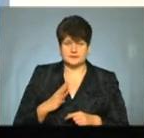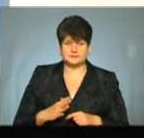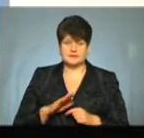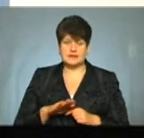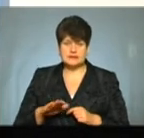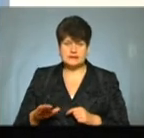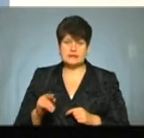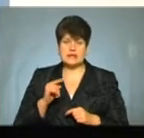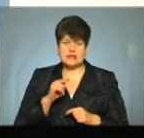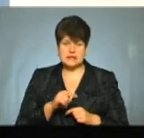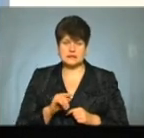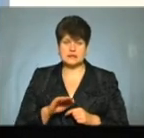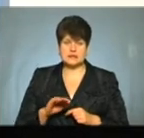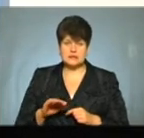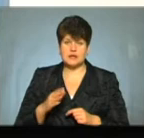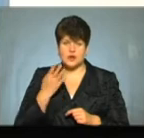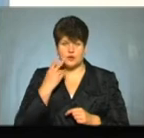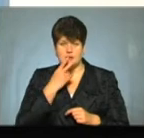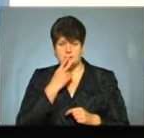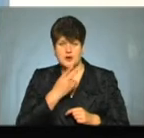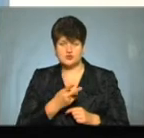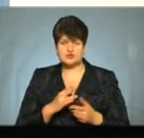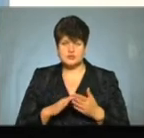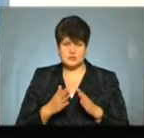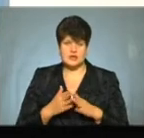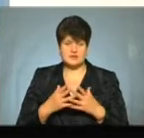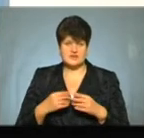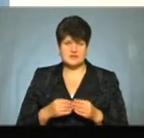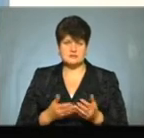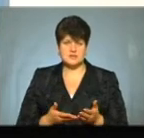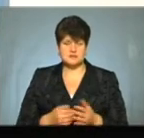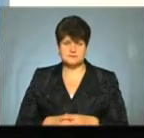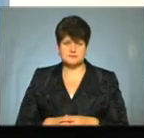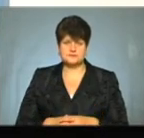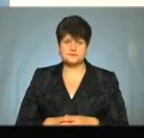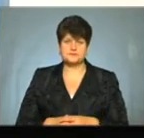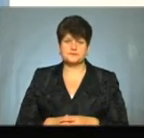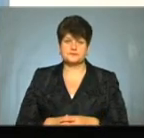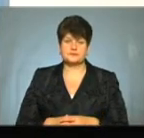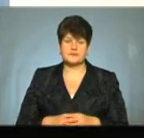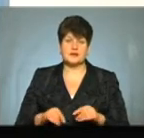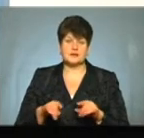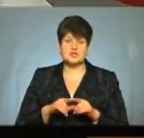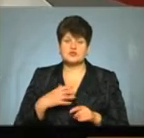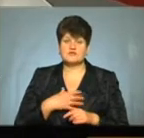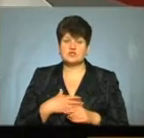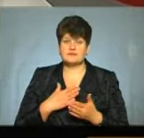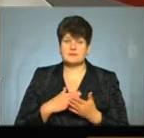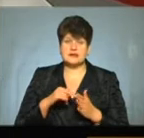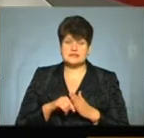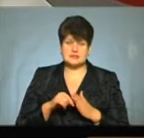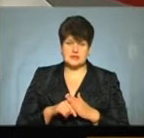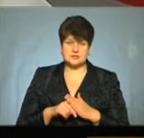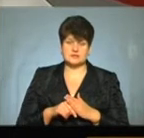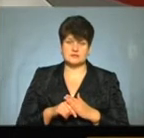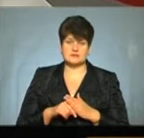Їхні діти, коли бачать, що така ситуація стається в сім'ї. Ну і теж важливе має значення, в першу чергу, що в